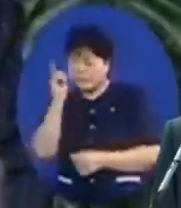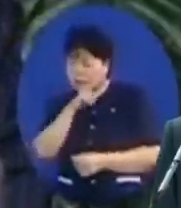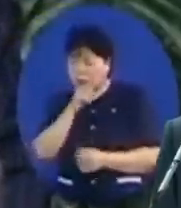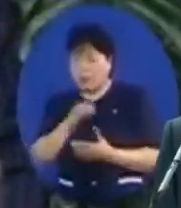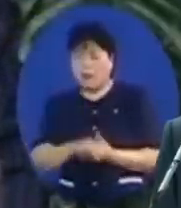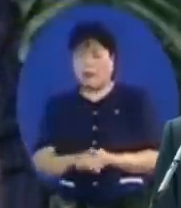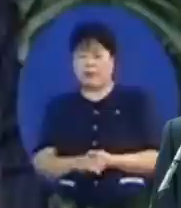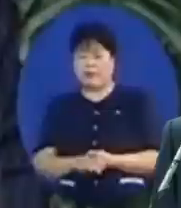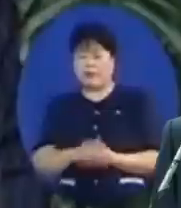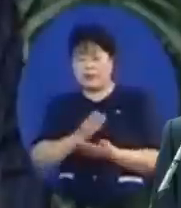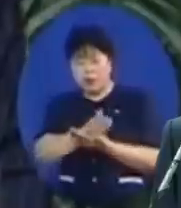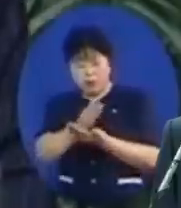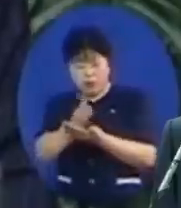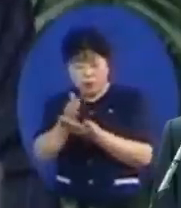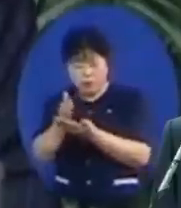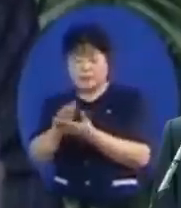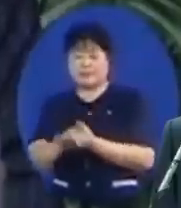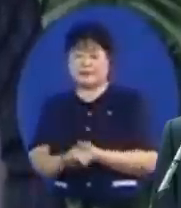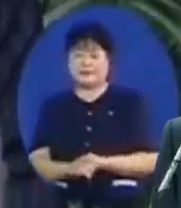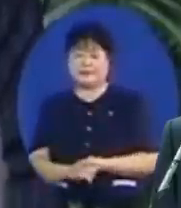사람, 여러 가지